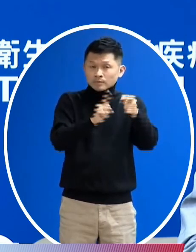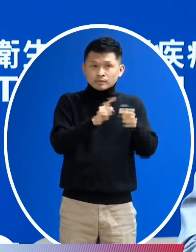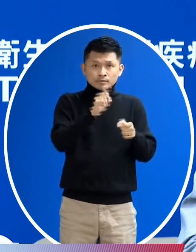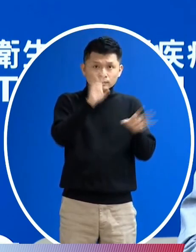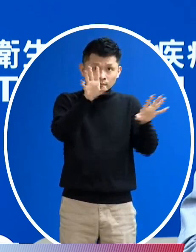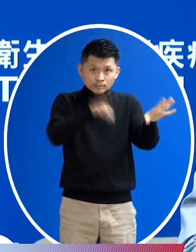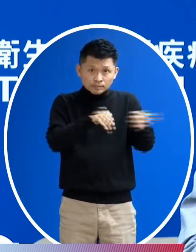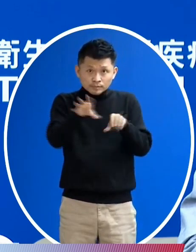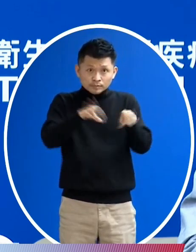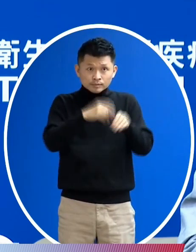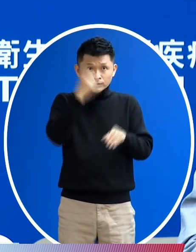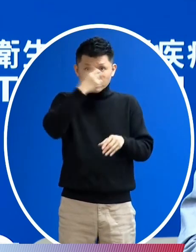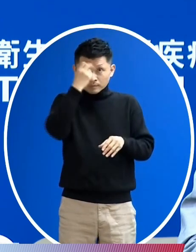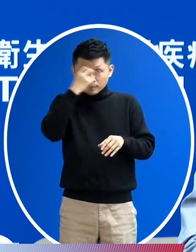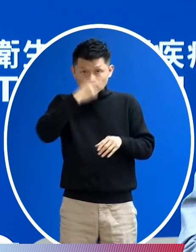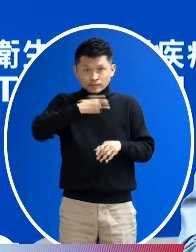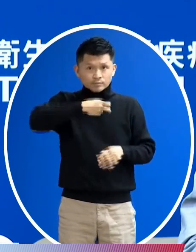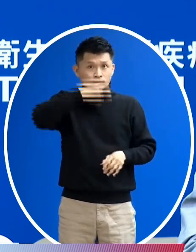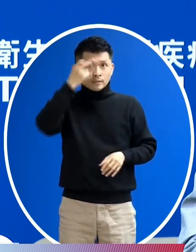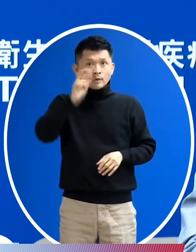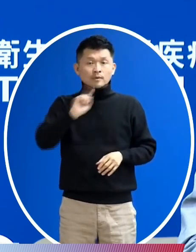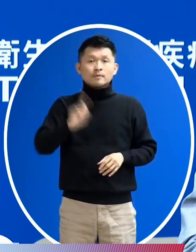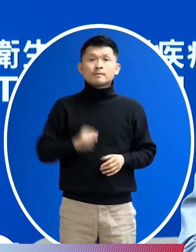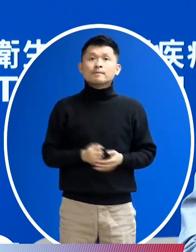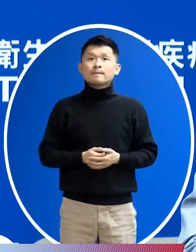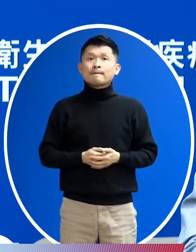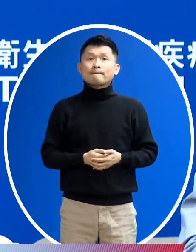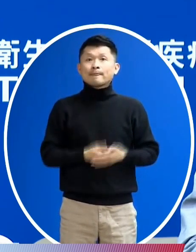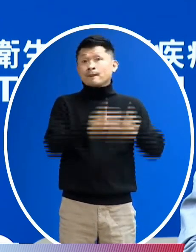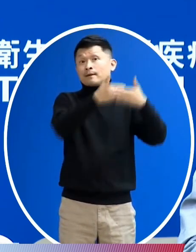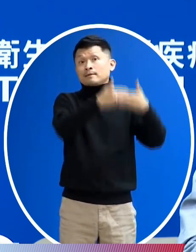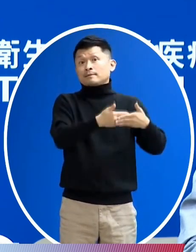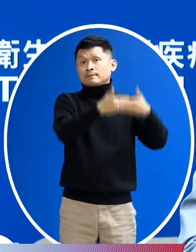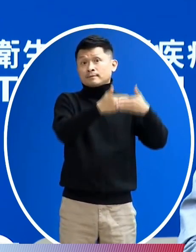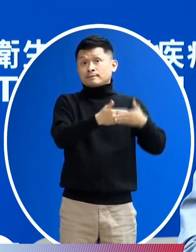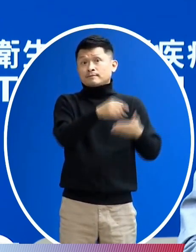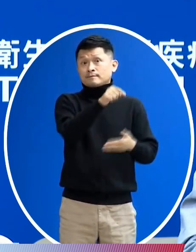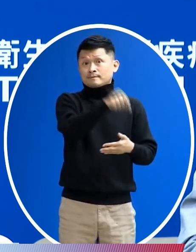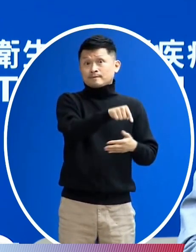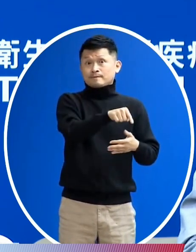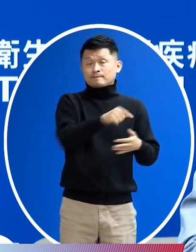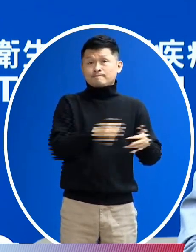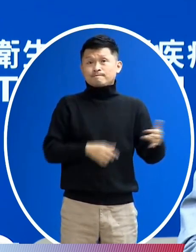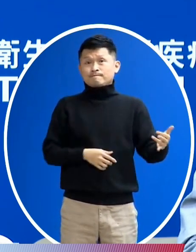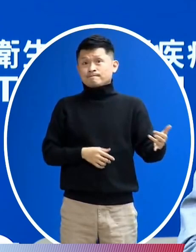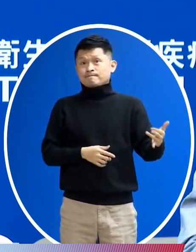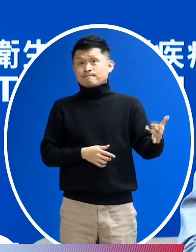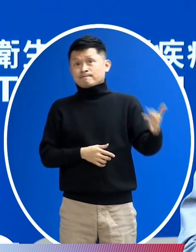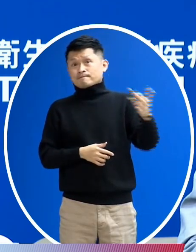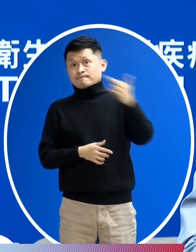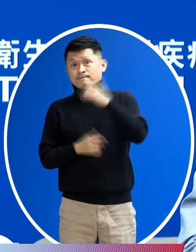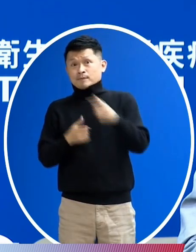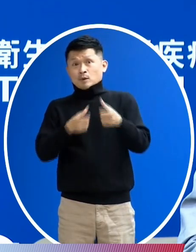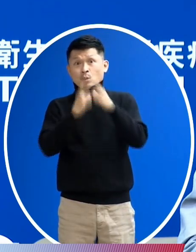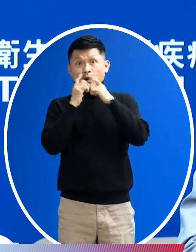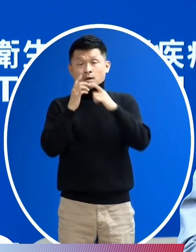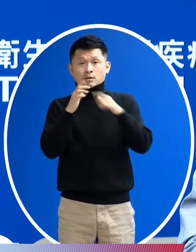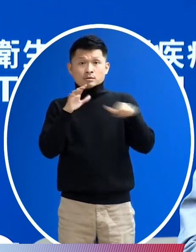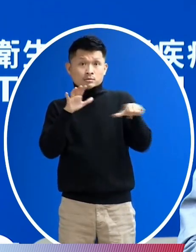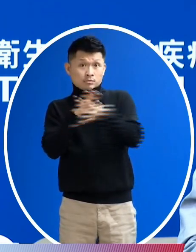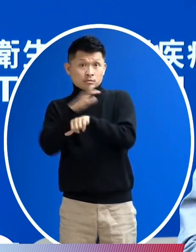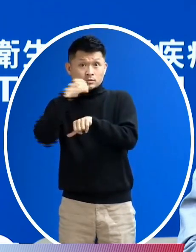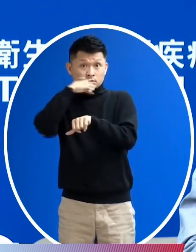查资料之后，那我们发现，我们从中国返回台湾的入境台湾的这